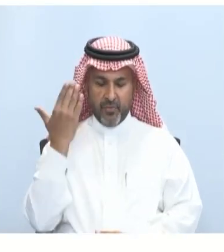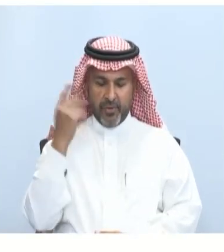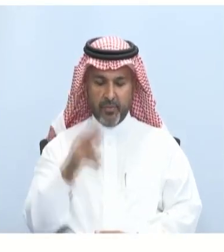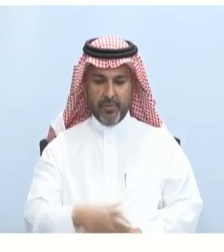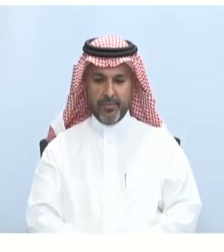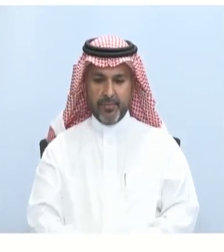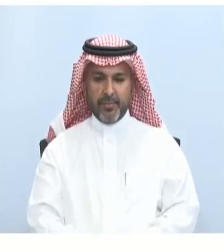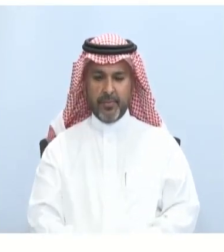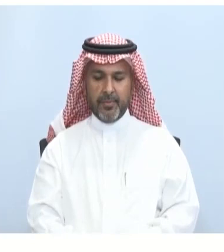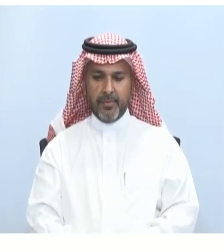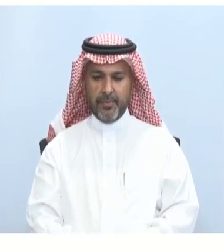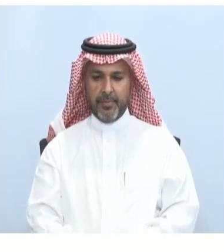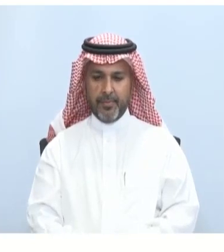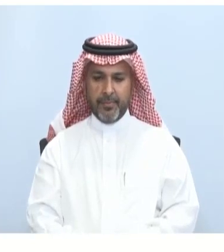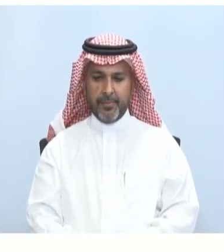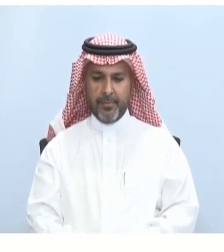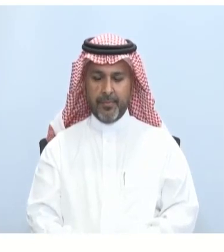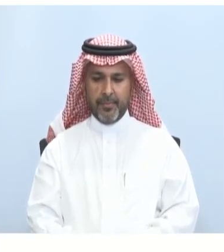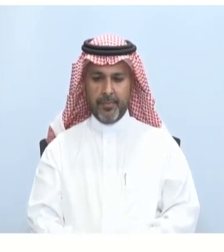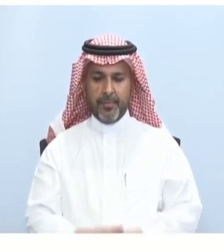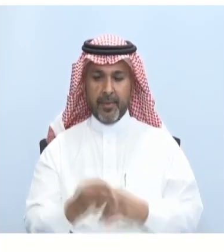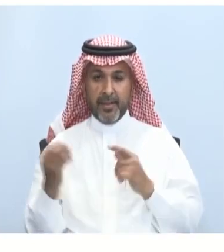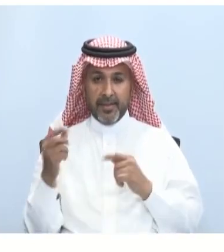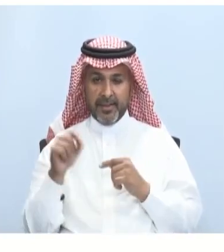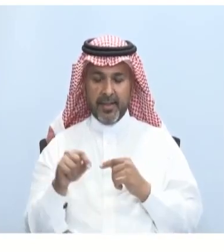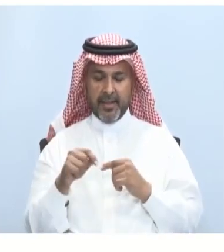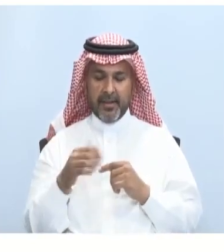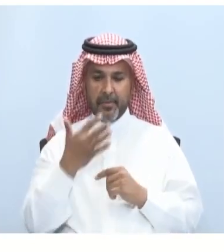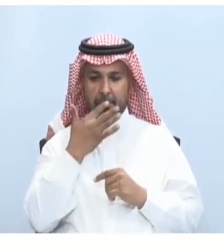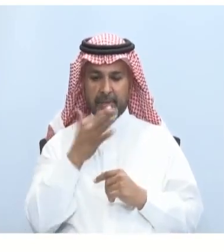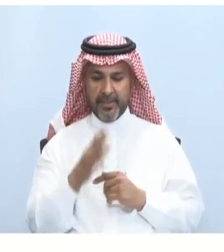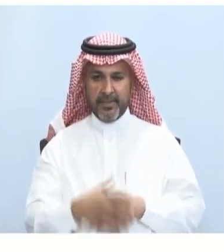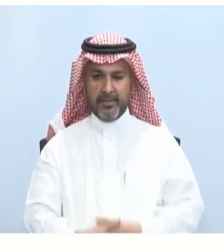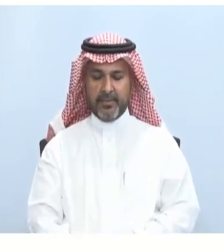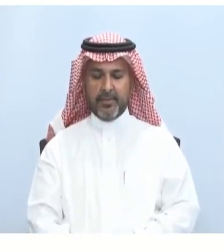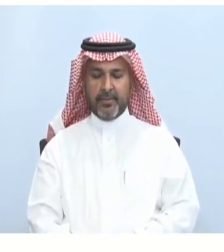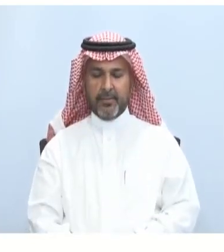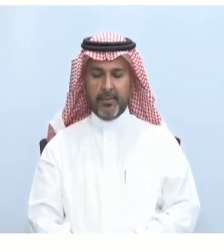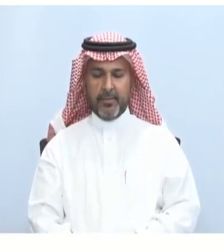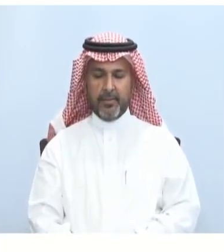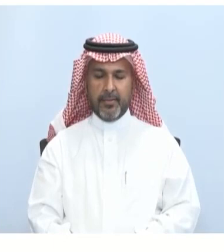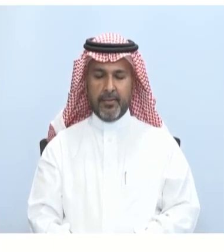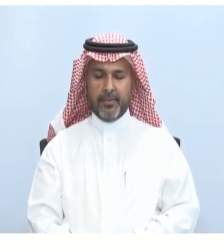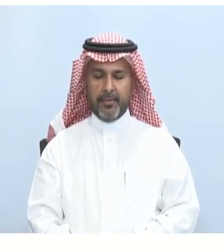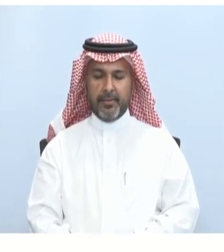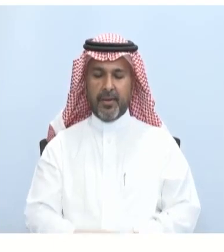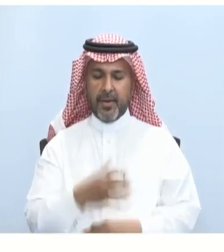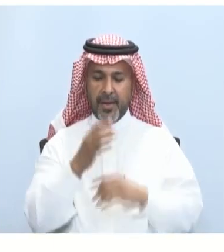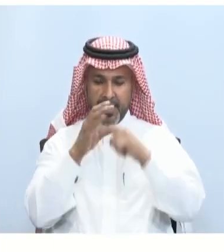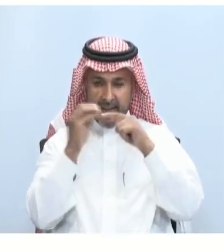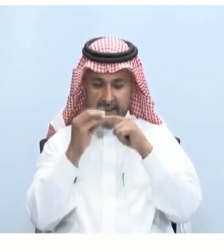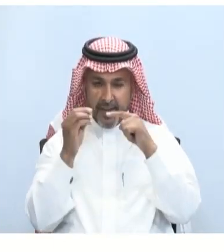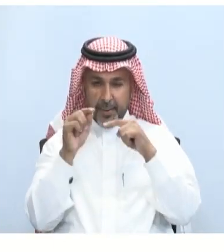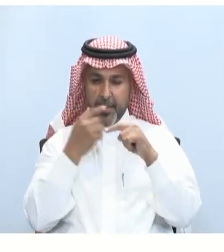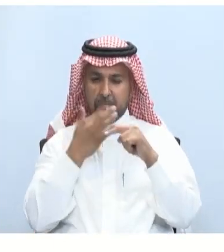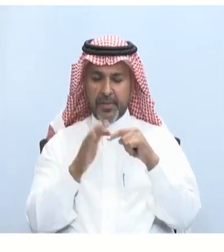طبعا لو كان هنا طرح راح نستطيع الحل وراح تطلع عددا عدد حقيقي لكن يوم